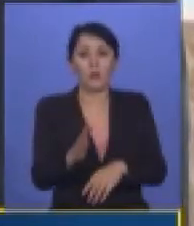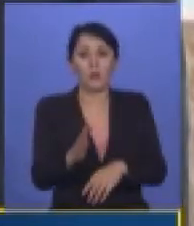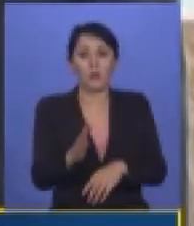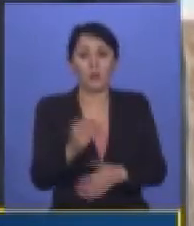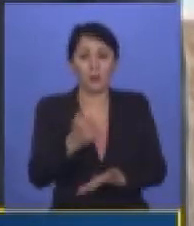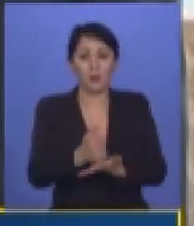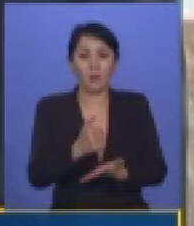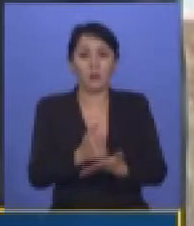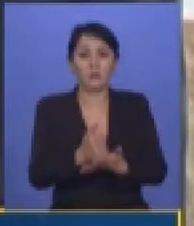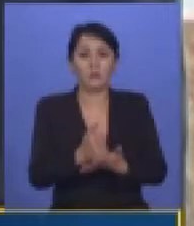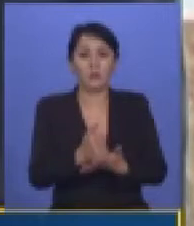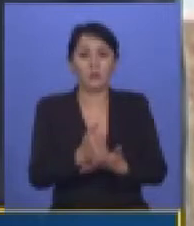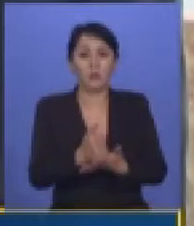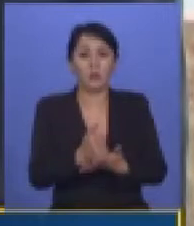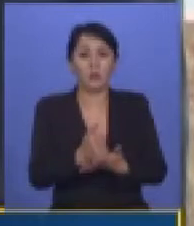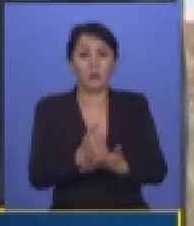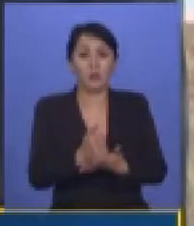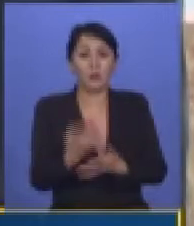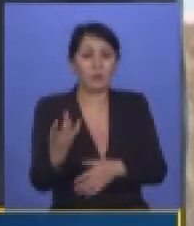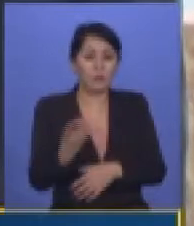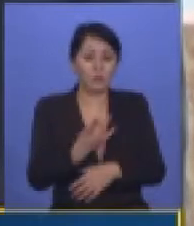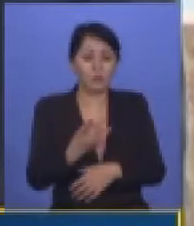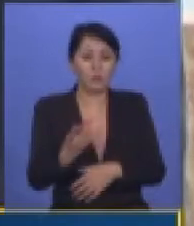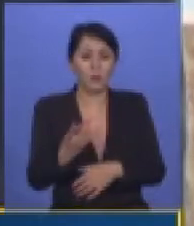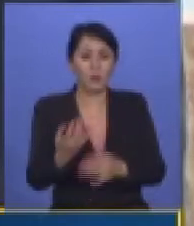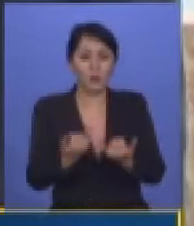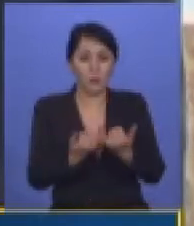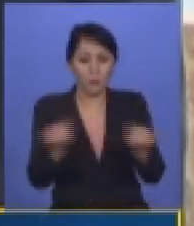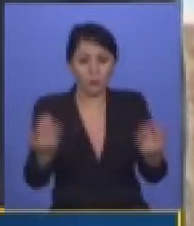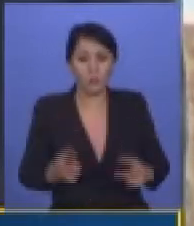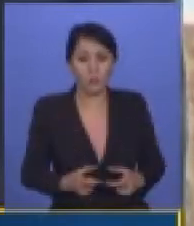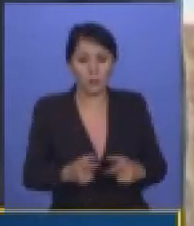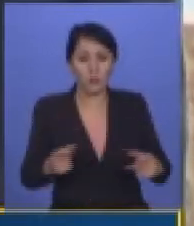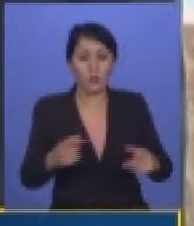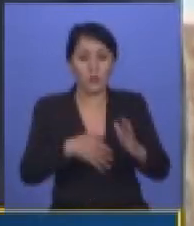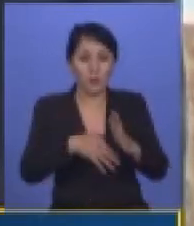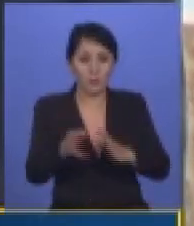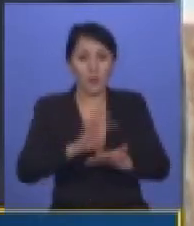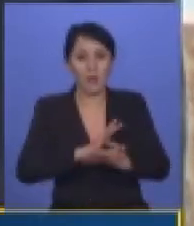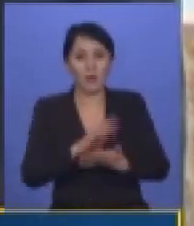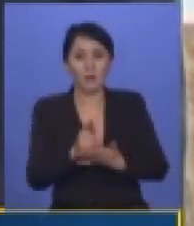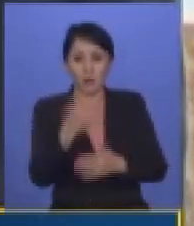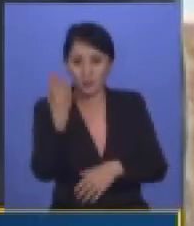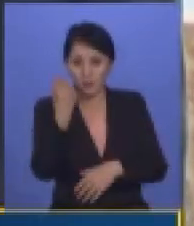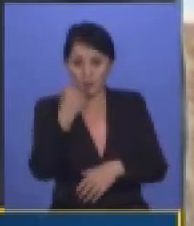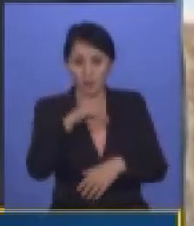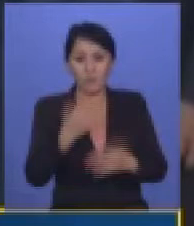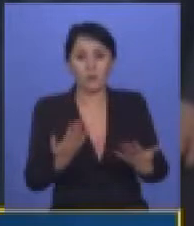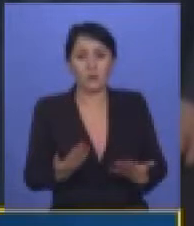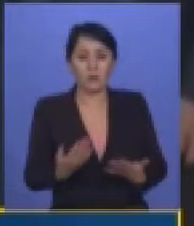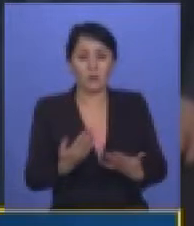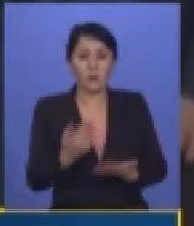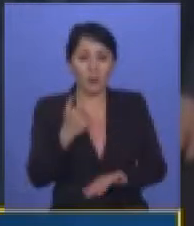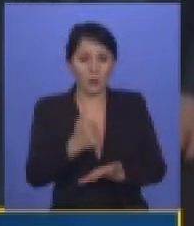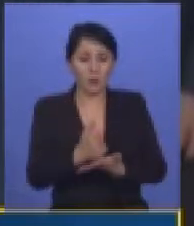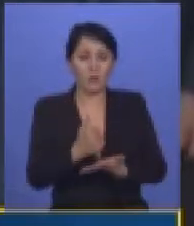самое главное, будет привлекательной с точки зрения обустройства жизни граждан, обеспечения качества жизни здесь.